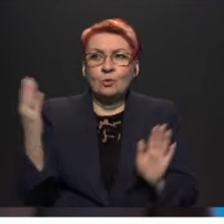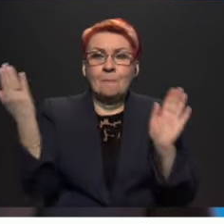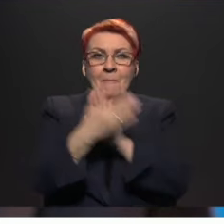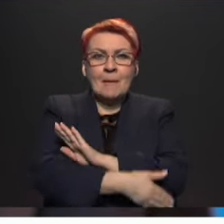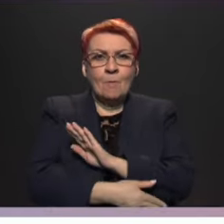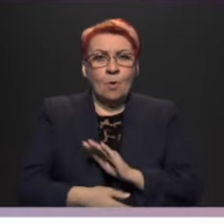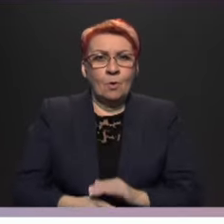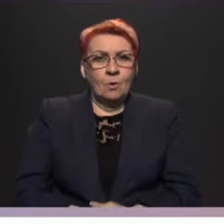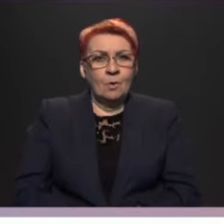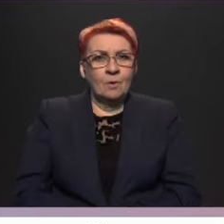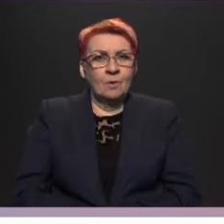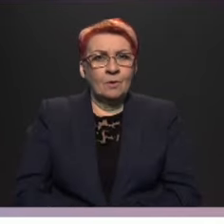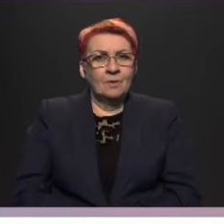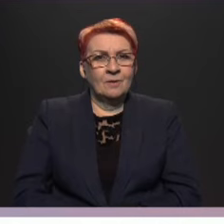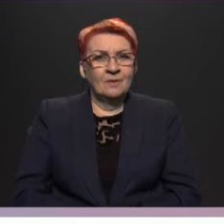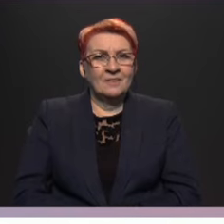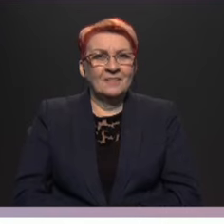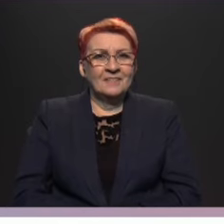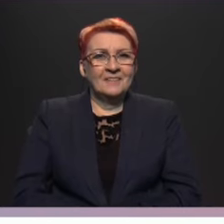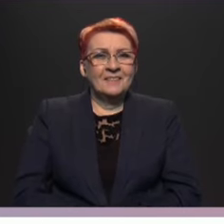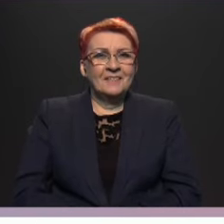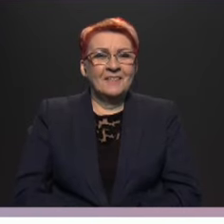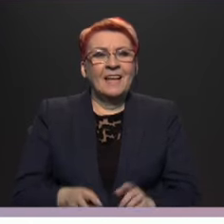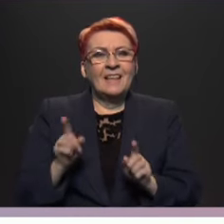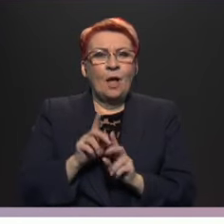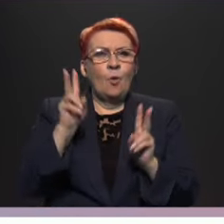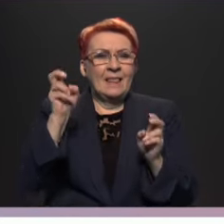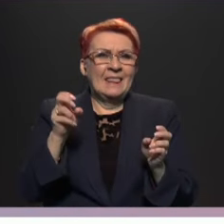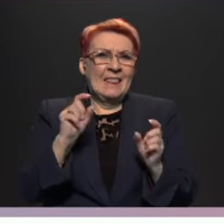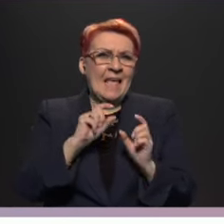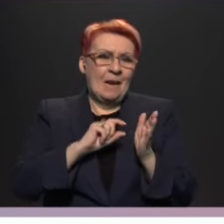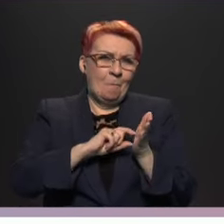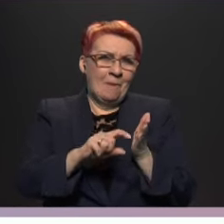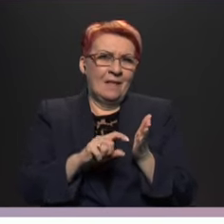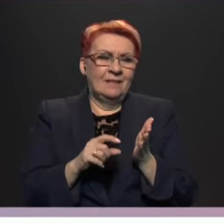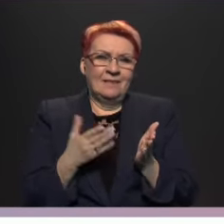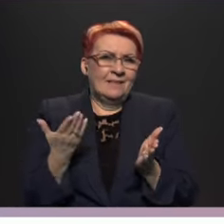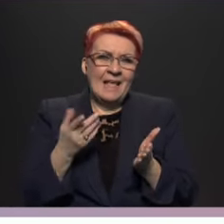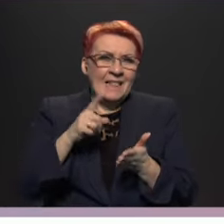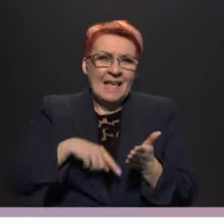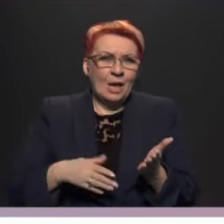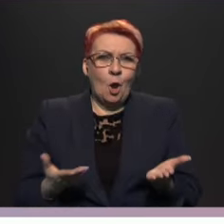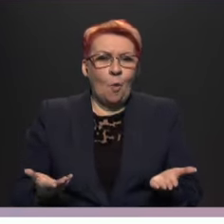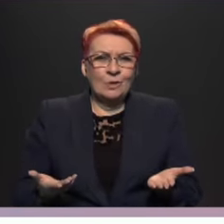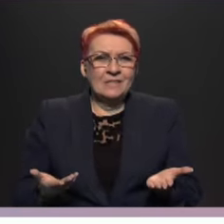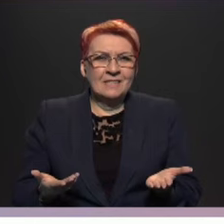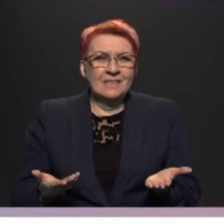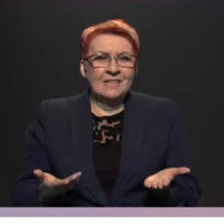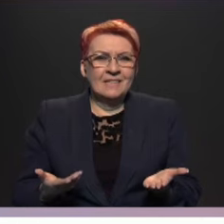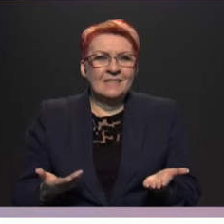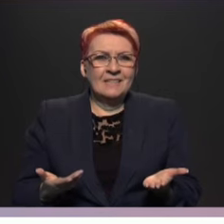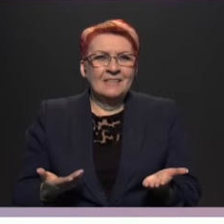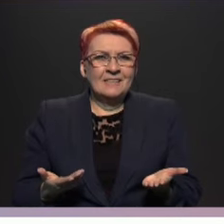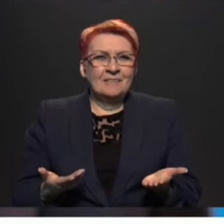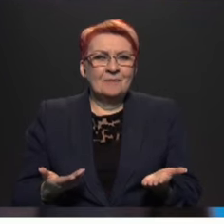скажете? Судьба, ну, это термин такой не религиозный. Это очень девичий вопрос,